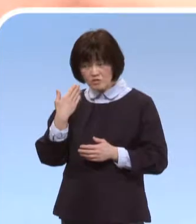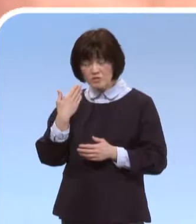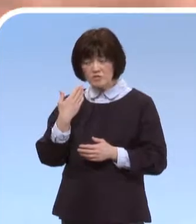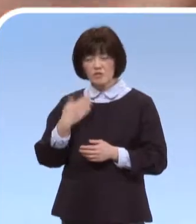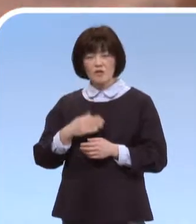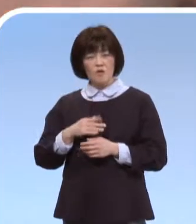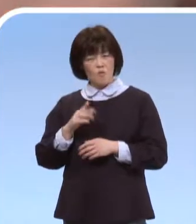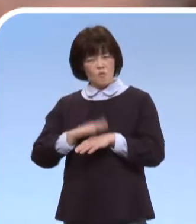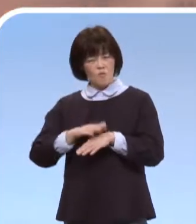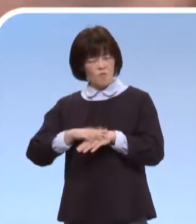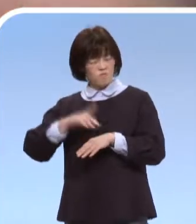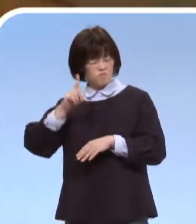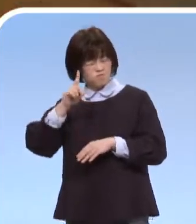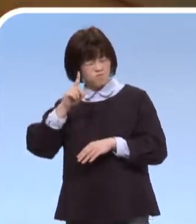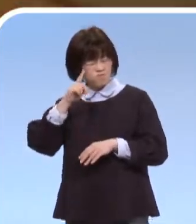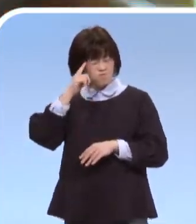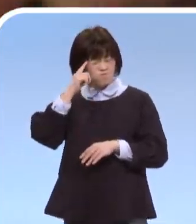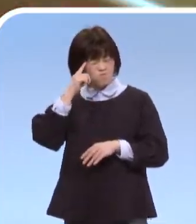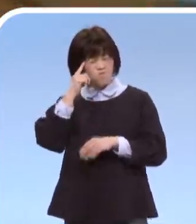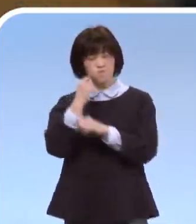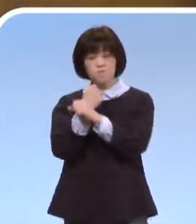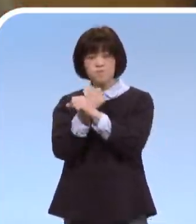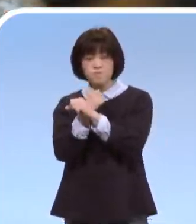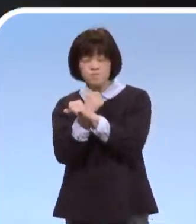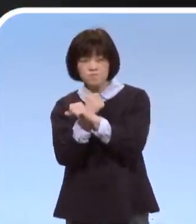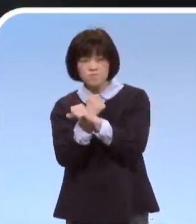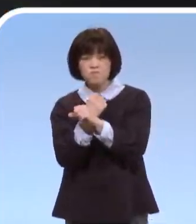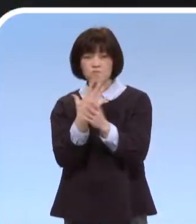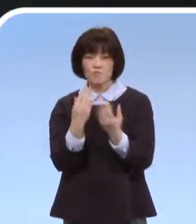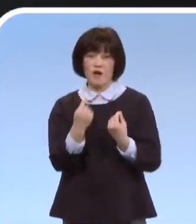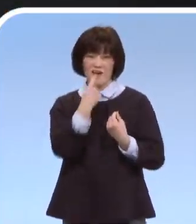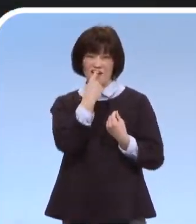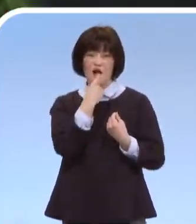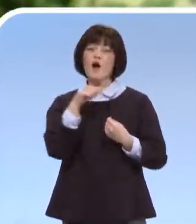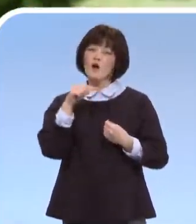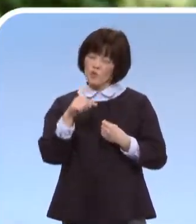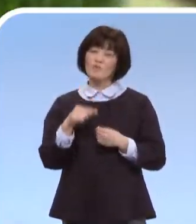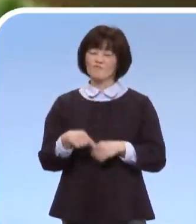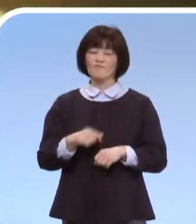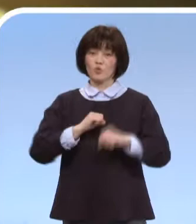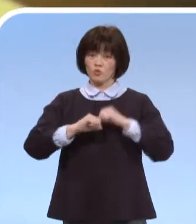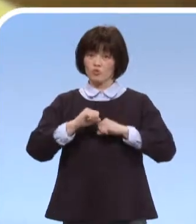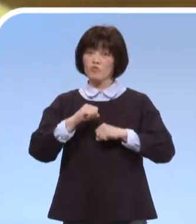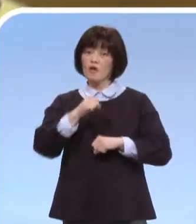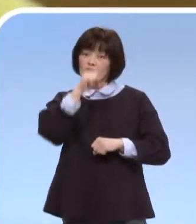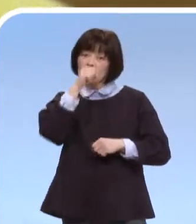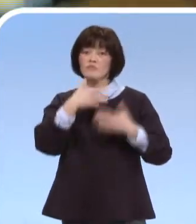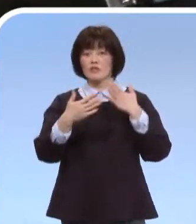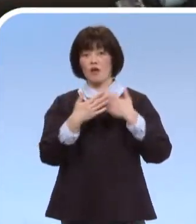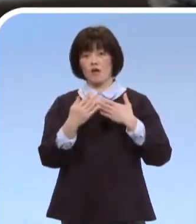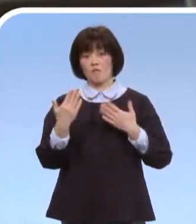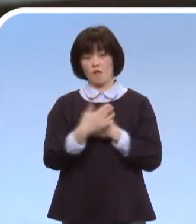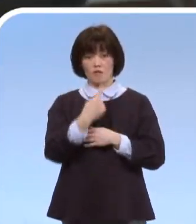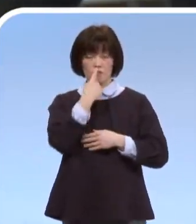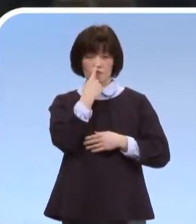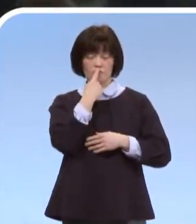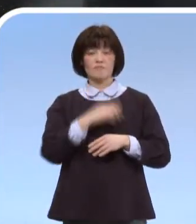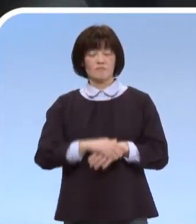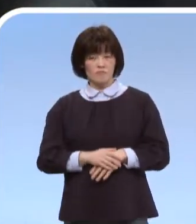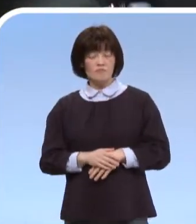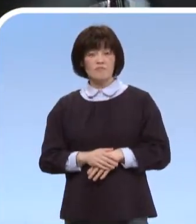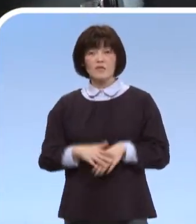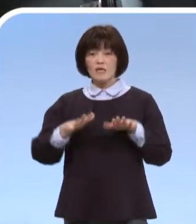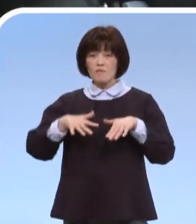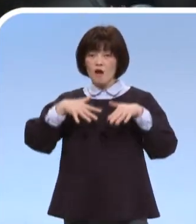菜だけでどうやって旨味を出すか、そういうのをいろいろと模索する中で、自分自身にとってすごくいい経験になって、まだまだ未知の